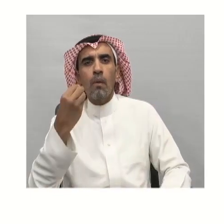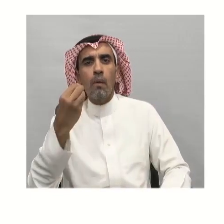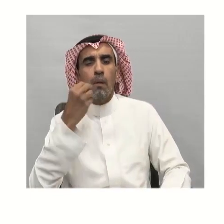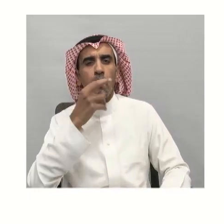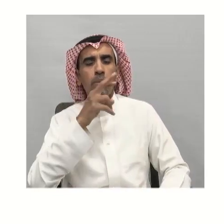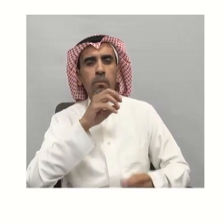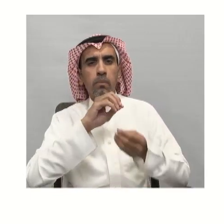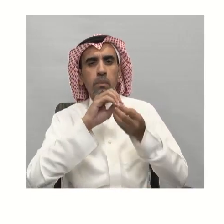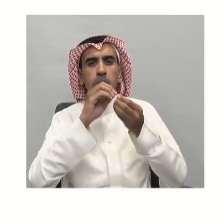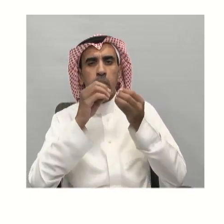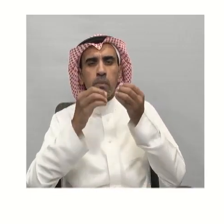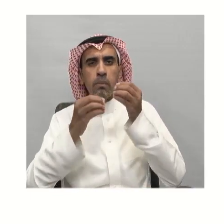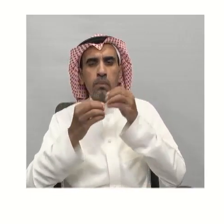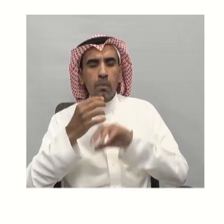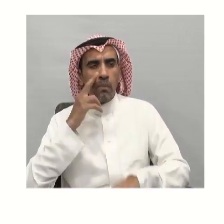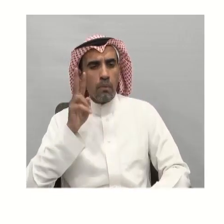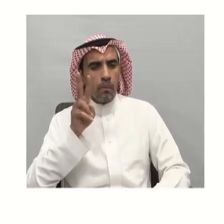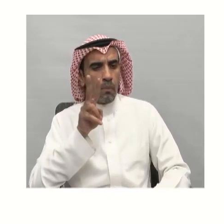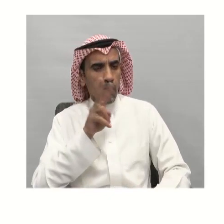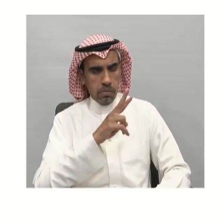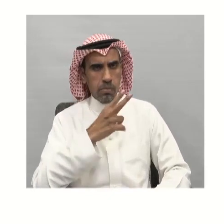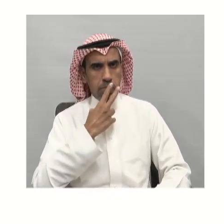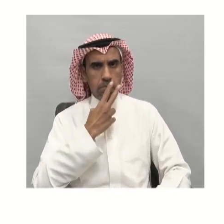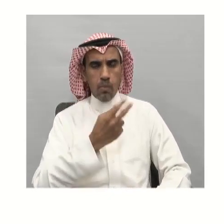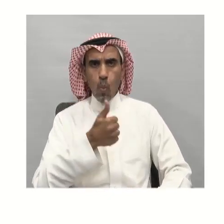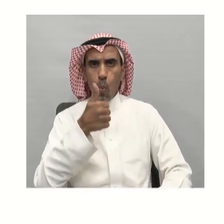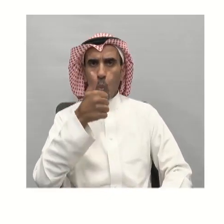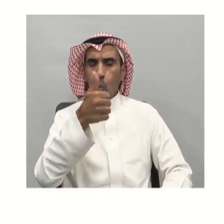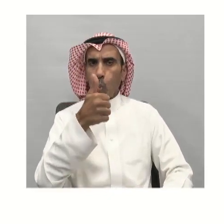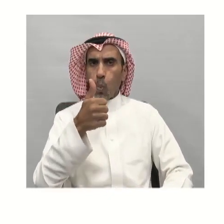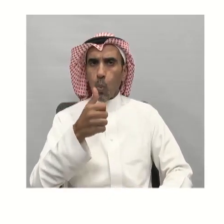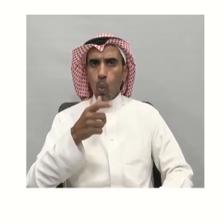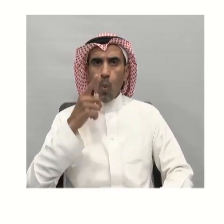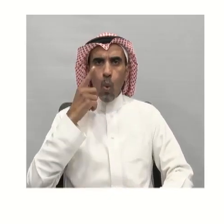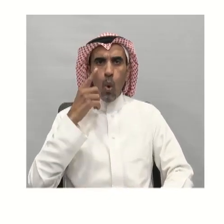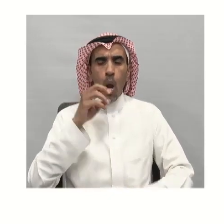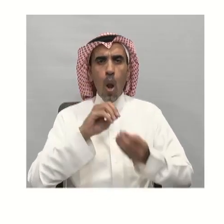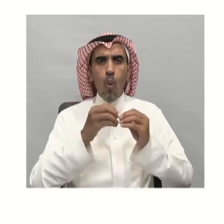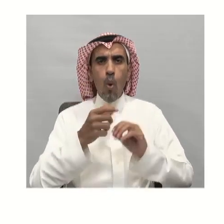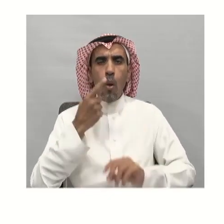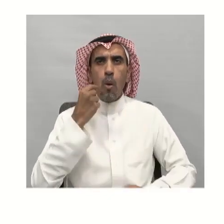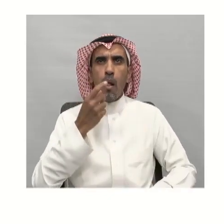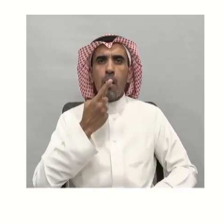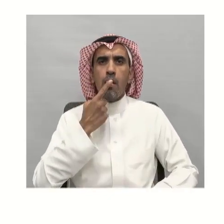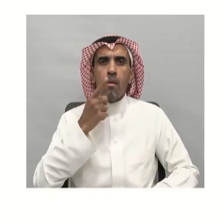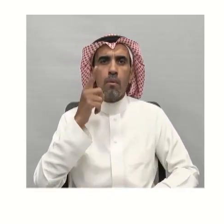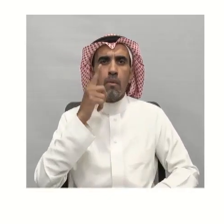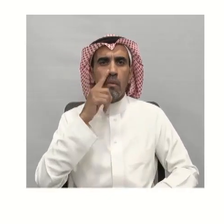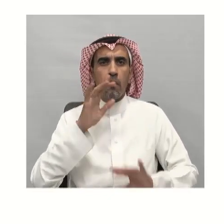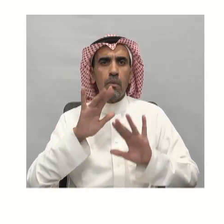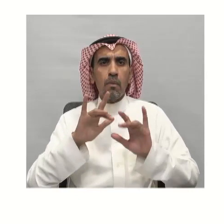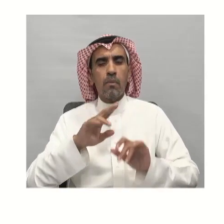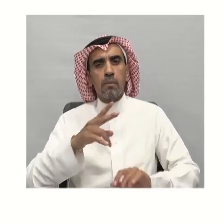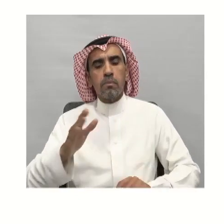ألوانها وجاذبيتها، لذا نجد أن مرجان البحر يتميز بأن له ألوان زاهية ومتنوعة بين الأحمر والأصفر والأخضر